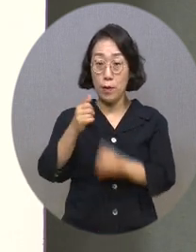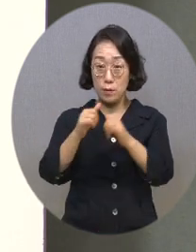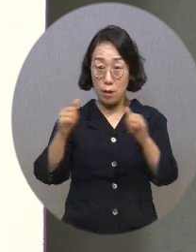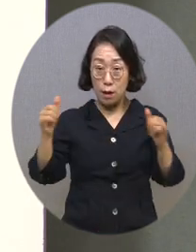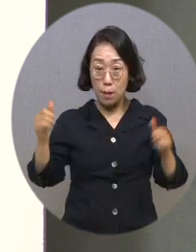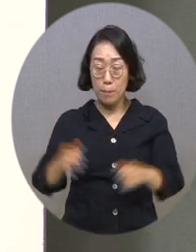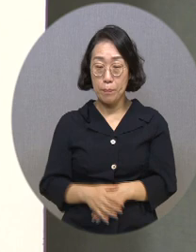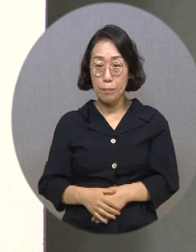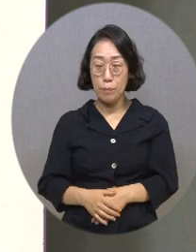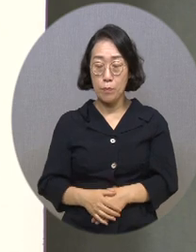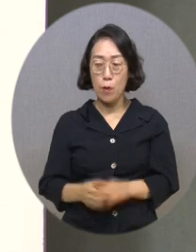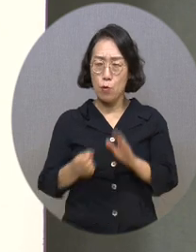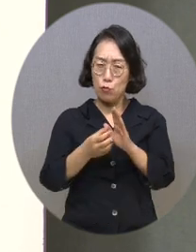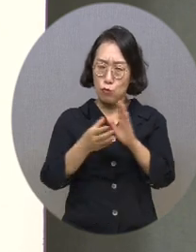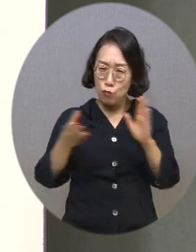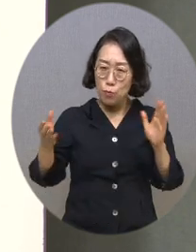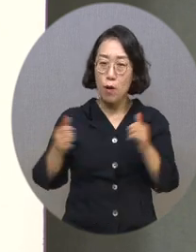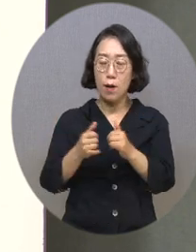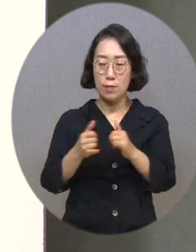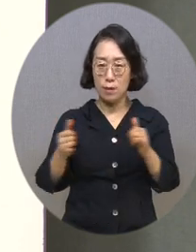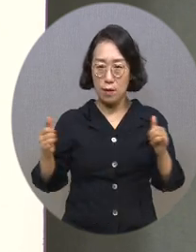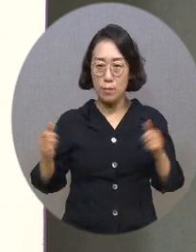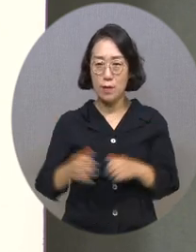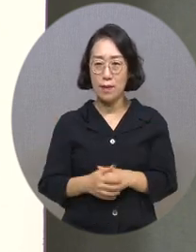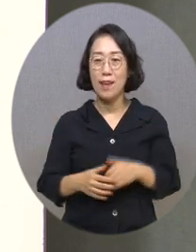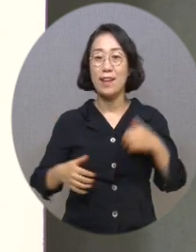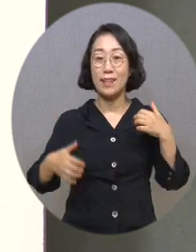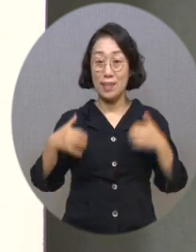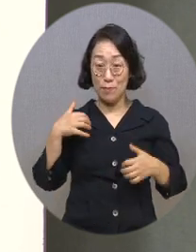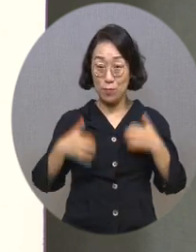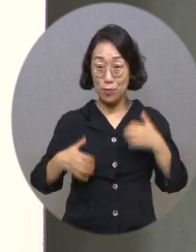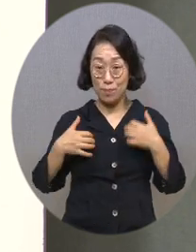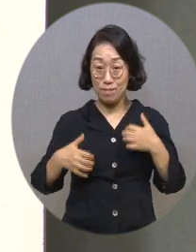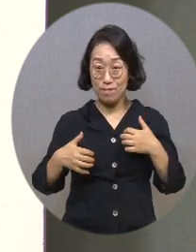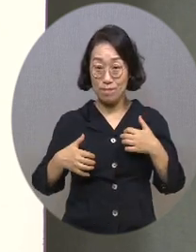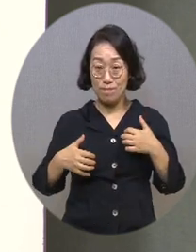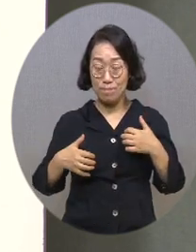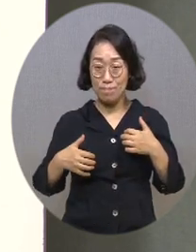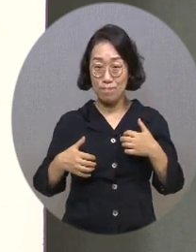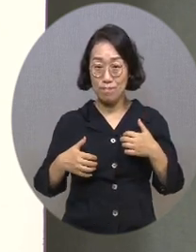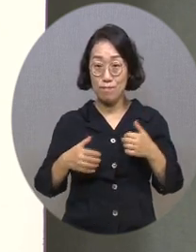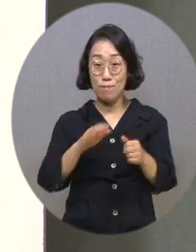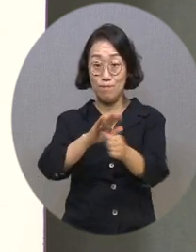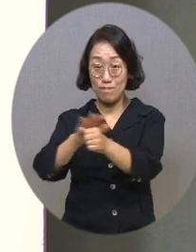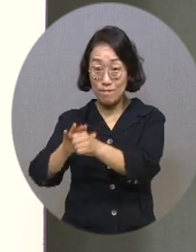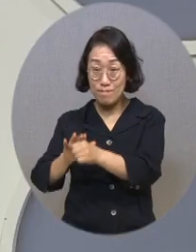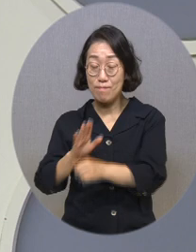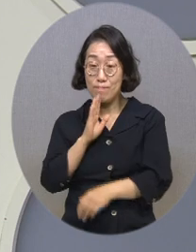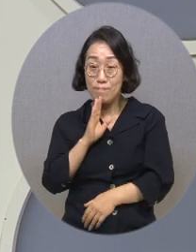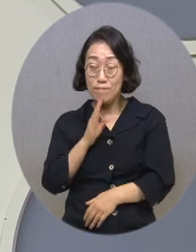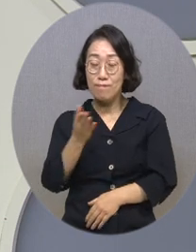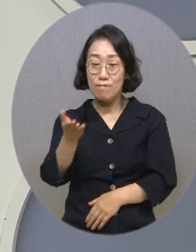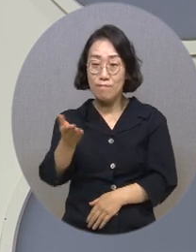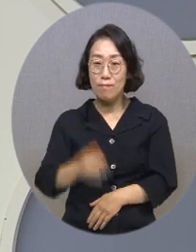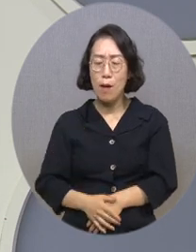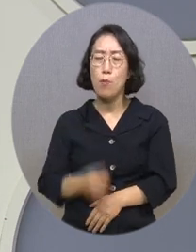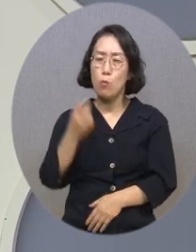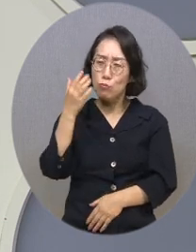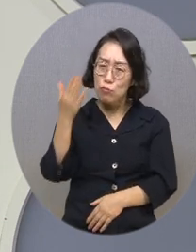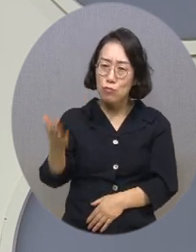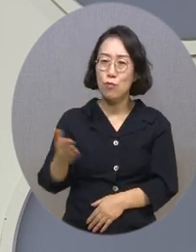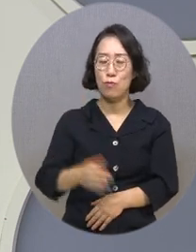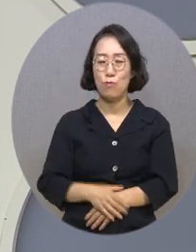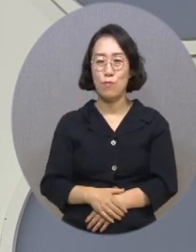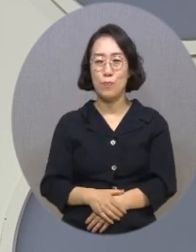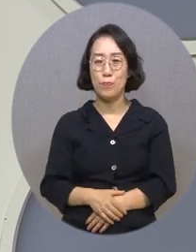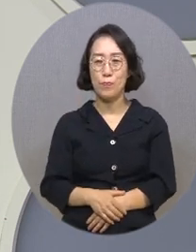저명 인사들에게 기쁨을 나눠준 본인이 됐는데 한번 여쭤보겠어요.